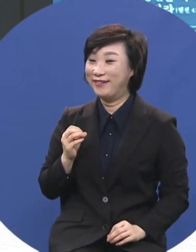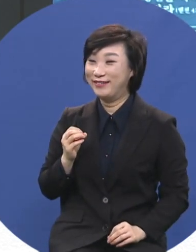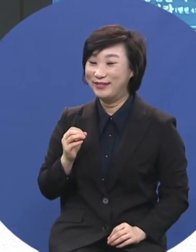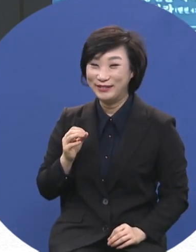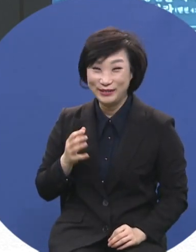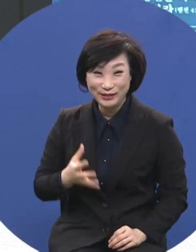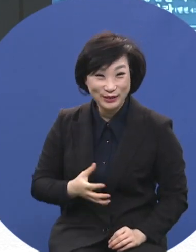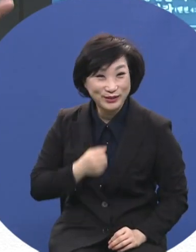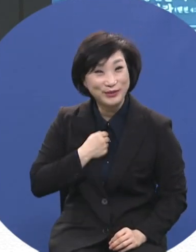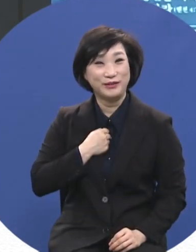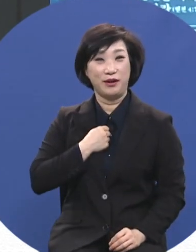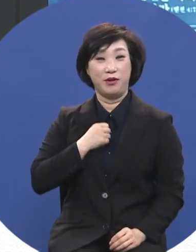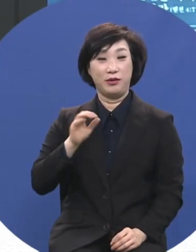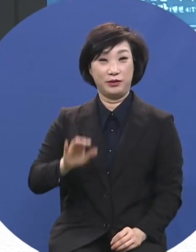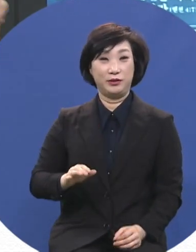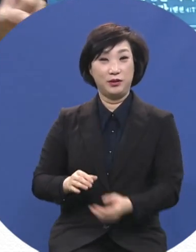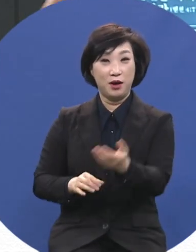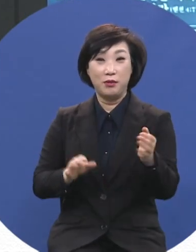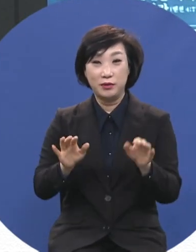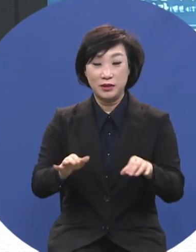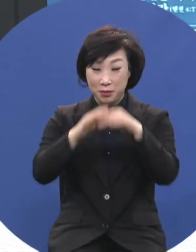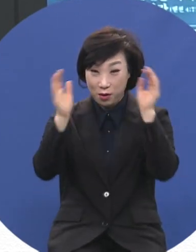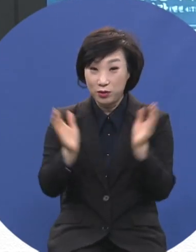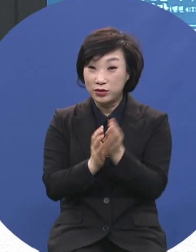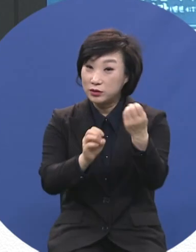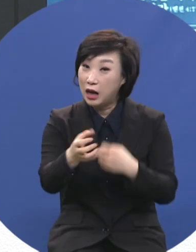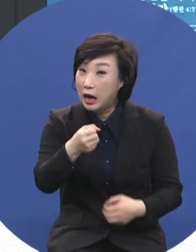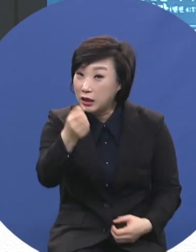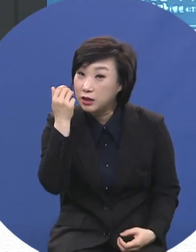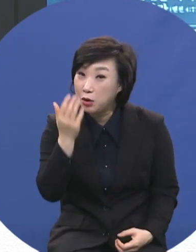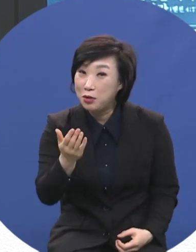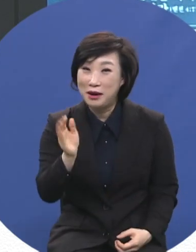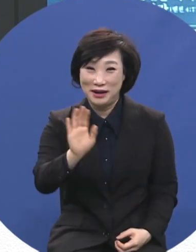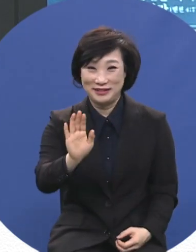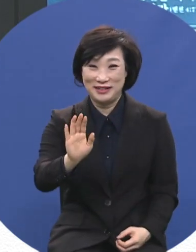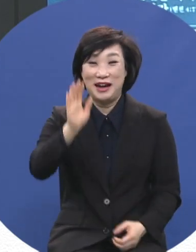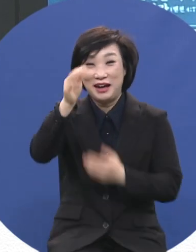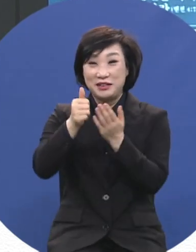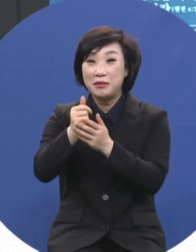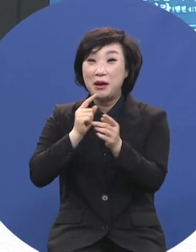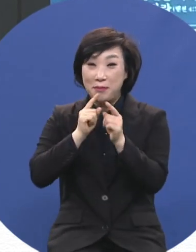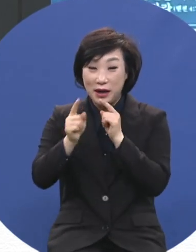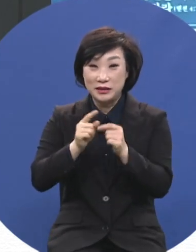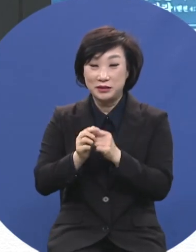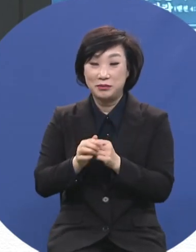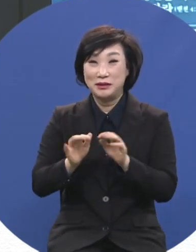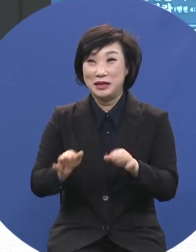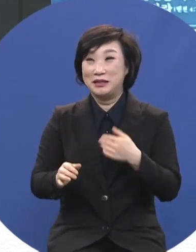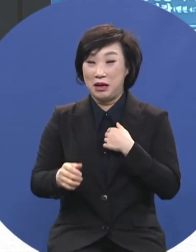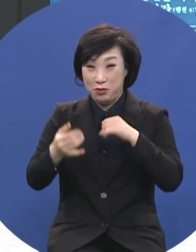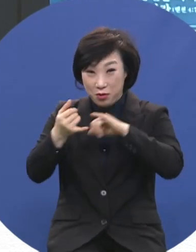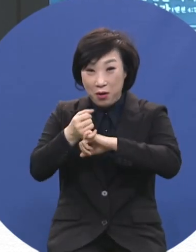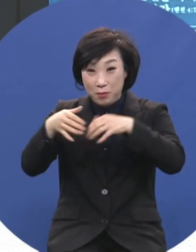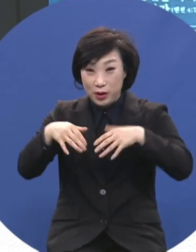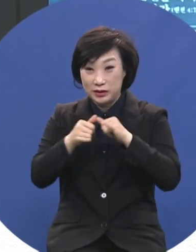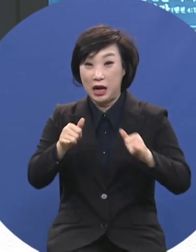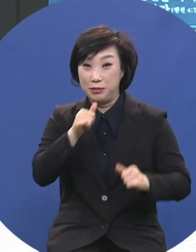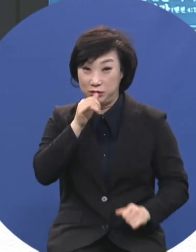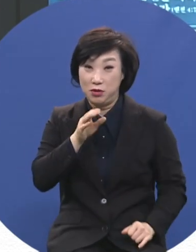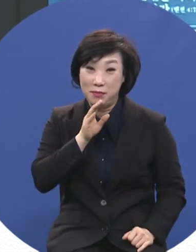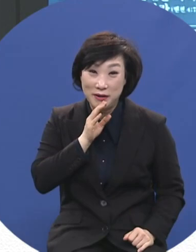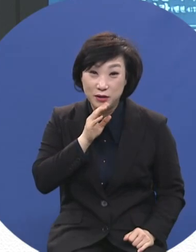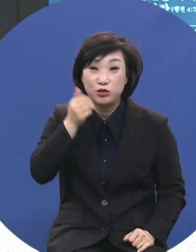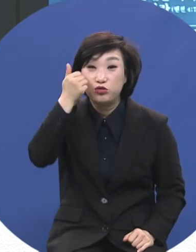다 충격이요. 근데 다 되느냐? 그 말씀이 그렇게 아쉬운 사람이 있어. 누가